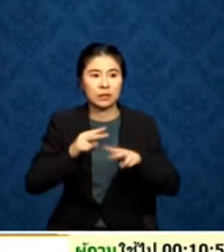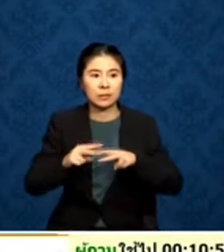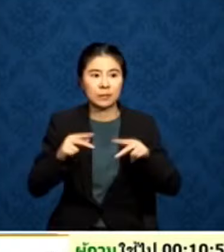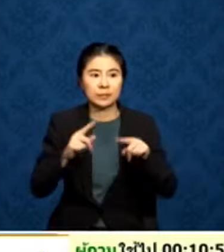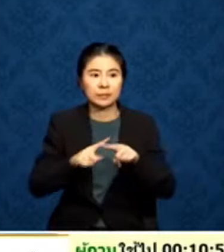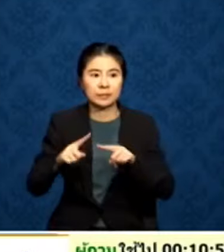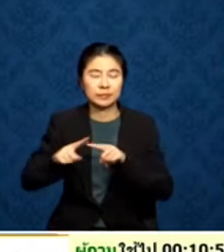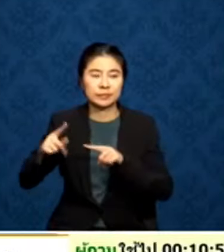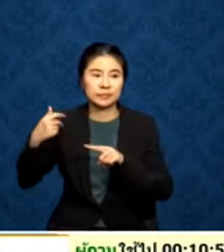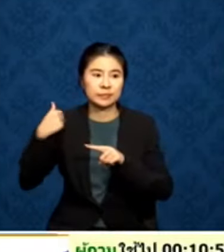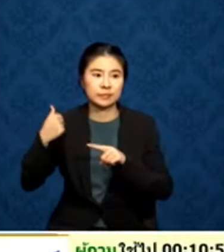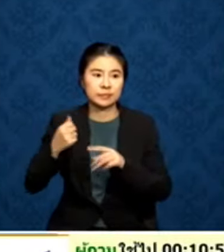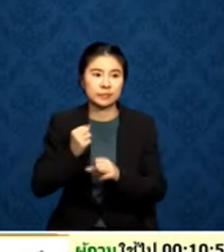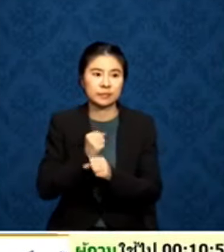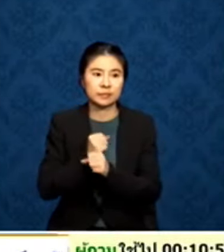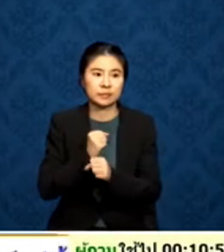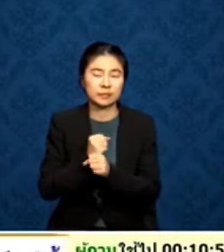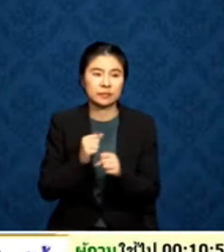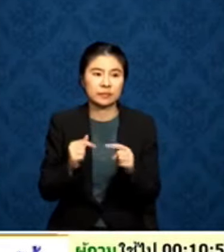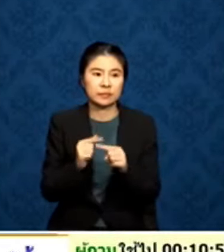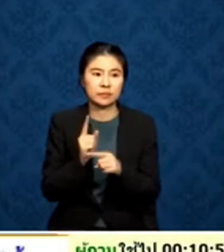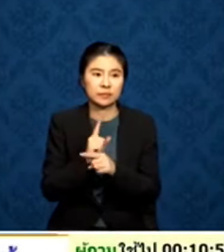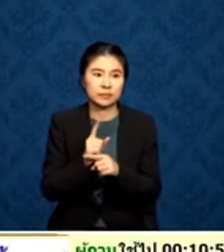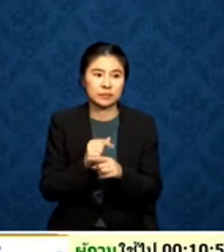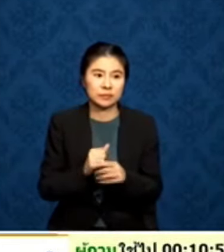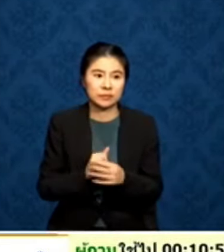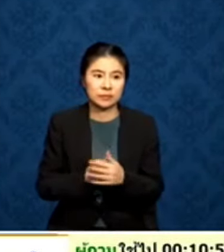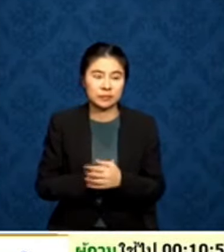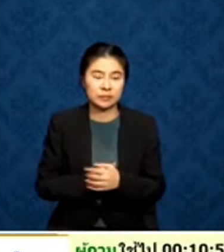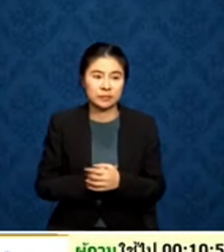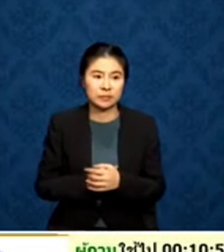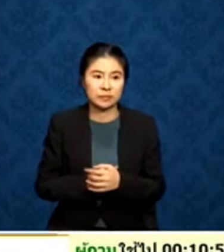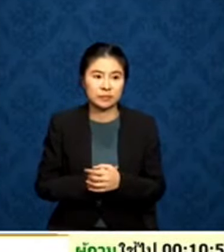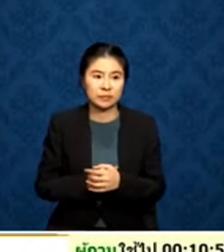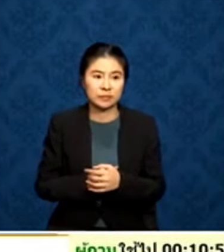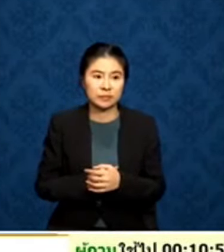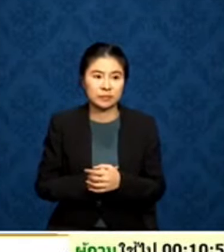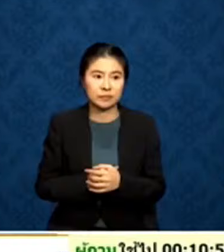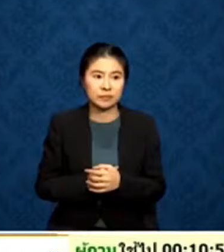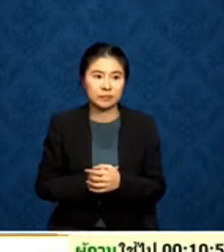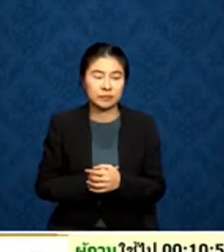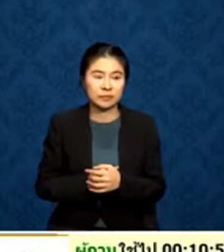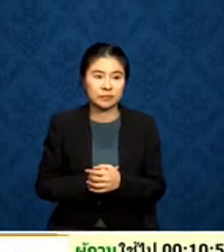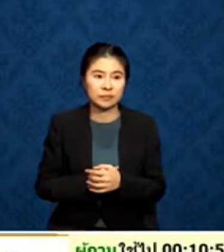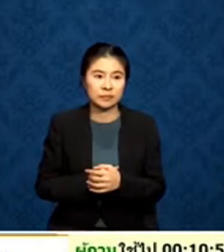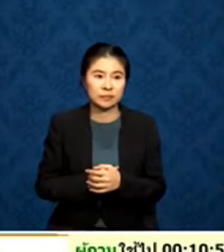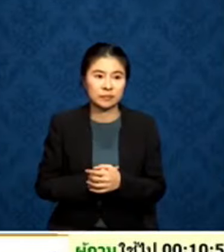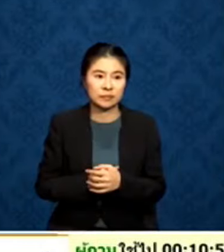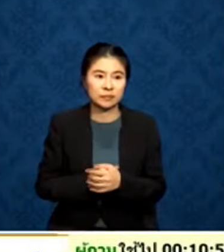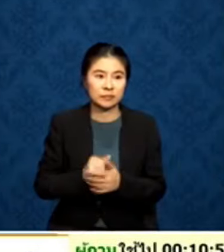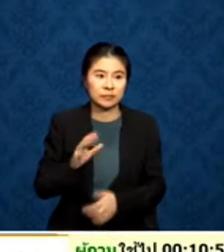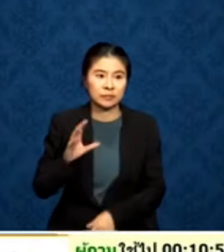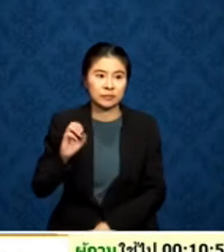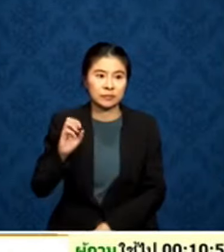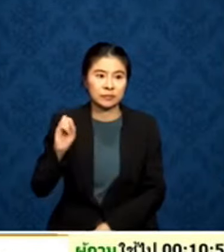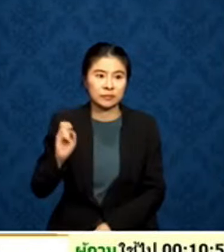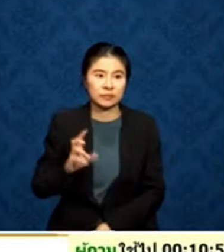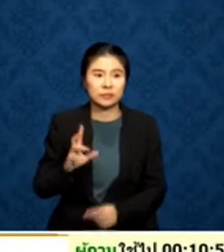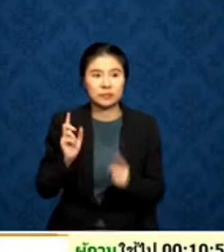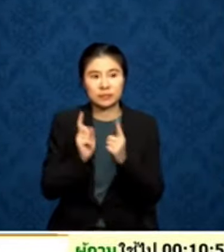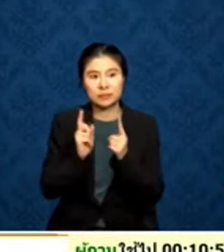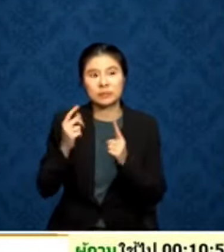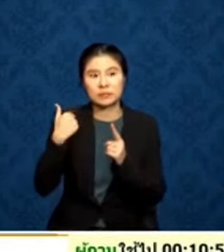ที่จะเข้าไปรับบุคคลดังกล่าวเหล่านั้นได้เพราะฉะนั้นในเรื่องที่ท่านสสได้พบได้เห็นก็อ